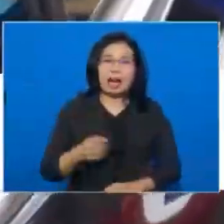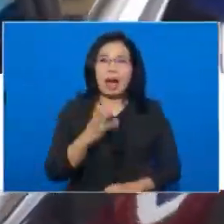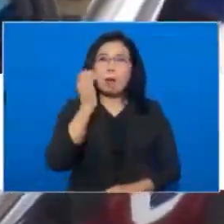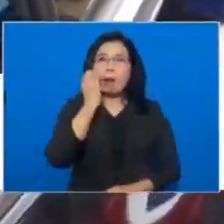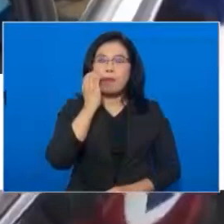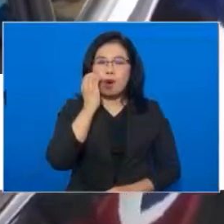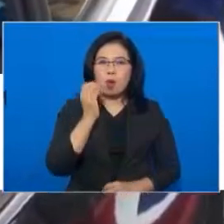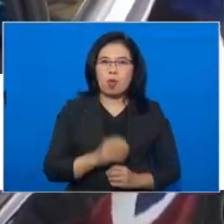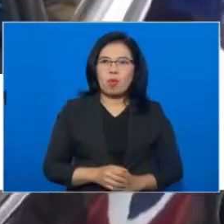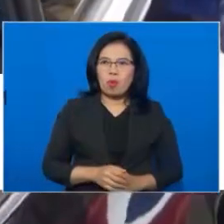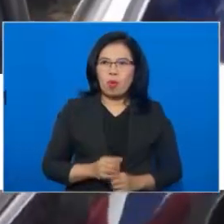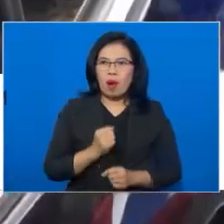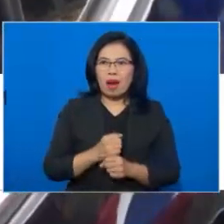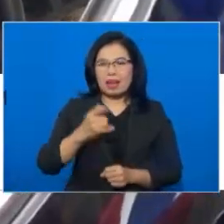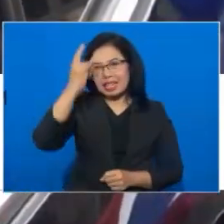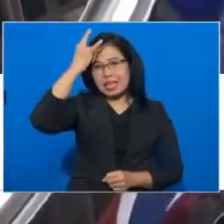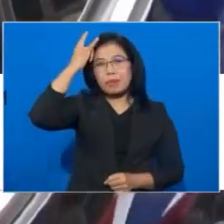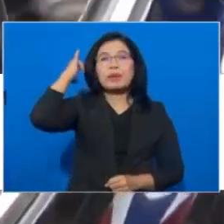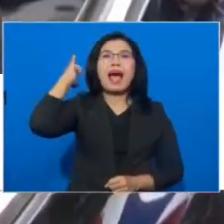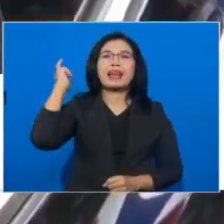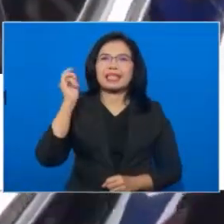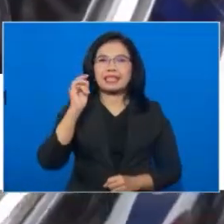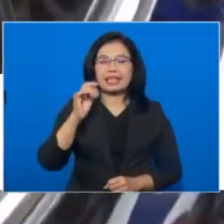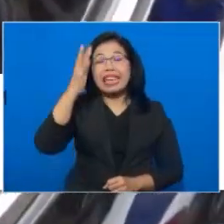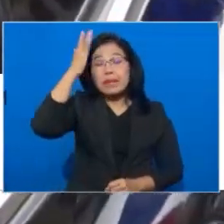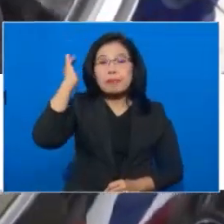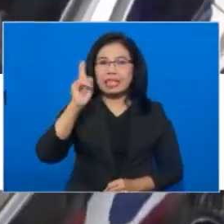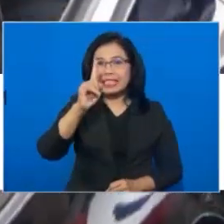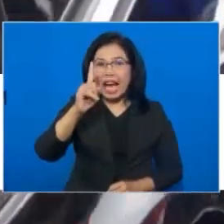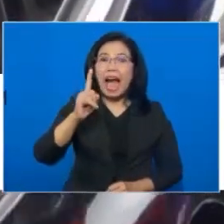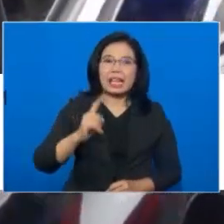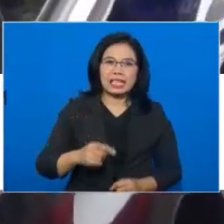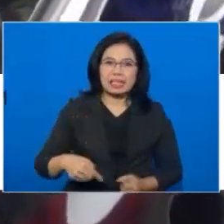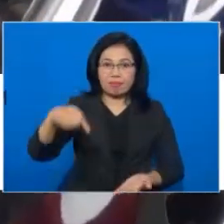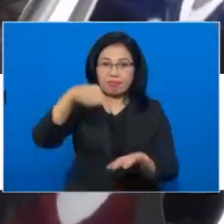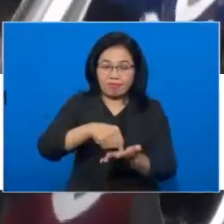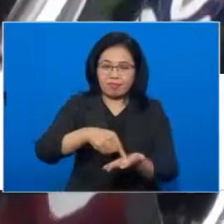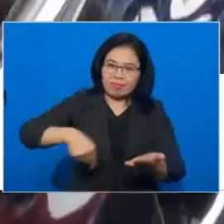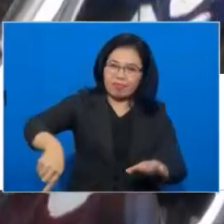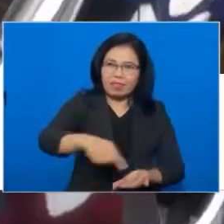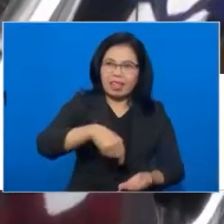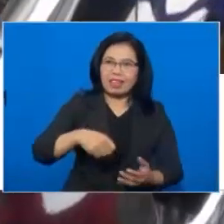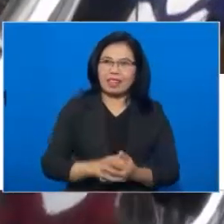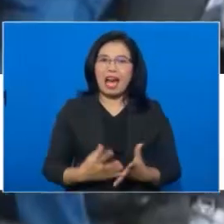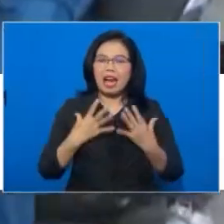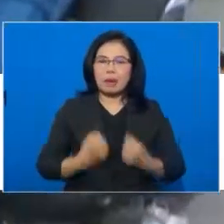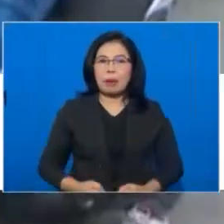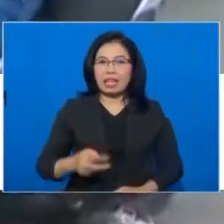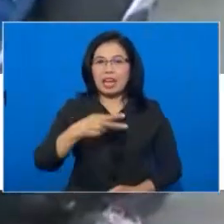Karena ingin melihat Prabowo Gibran menang sekali putaran. Jika terpilih nanti, Pak, harapannya apa, Pak? Harapannya Indonesia semakin